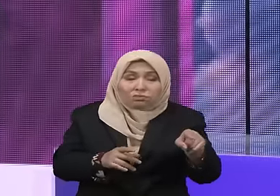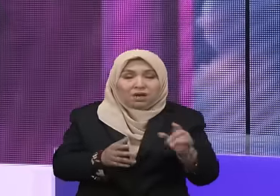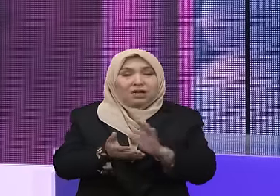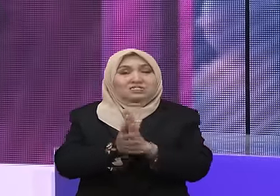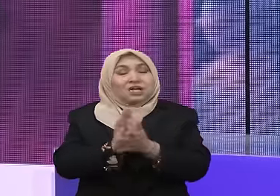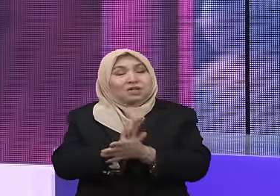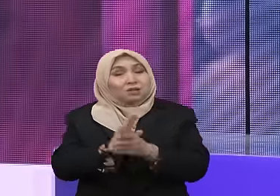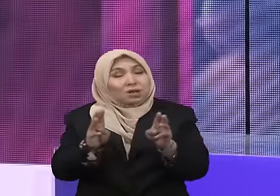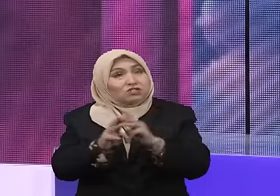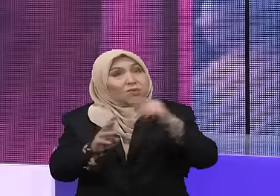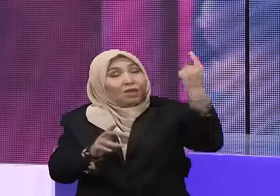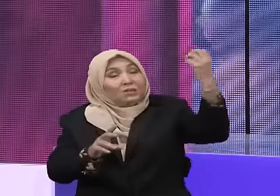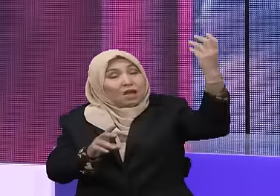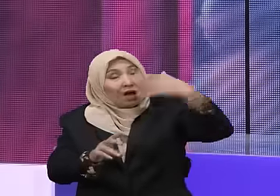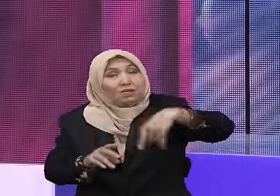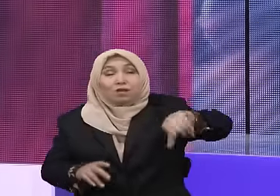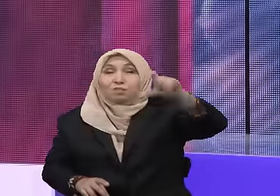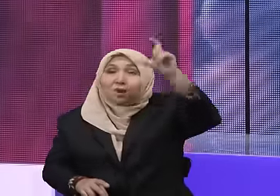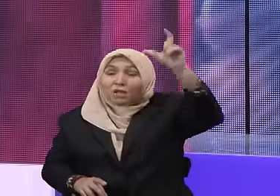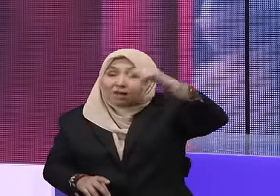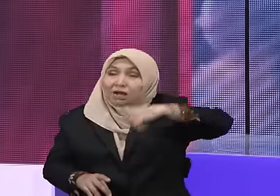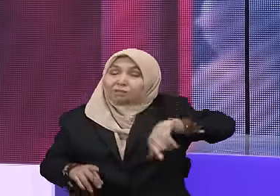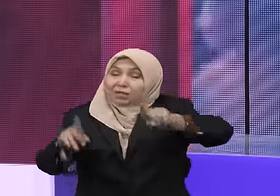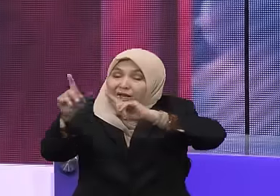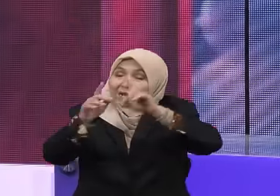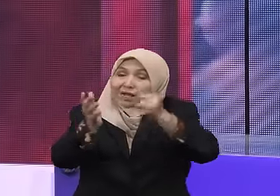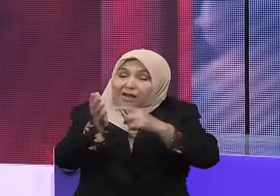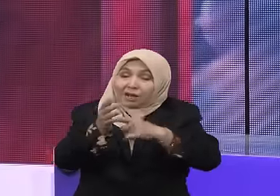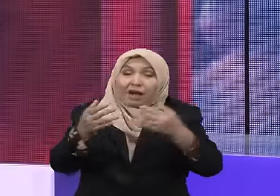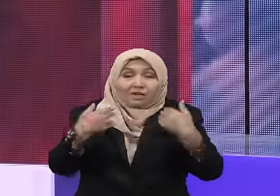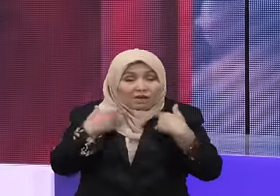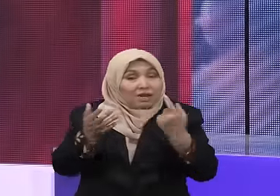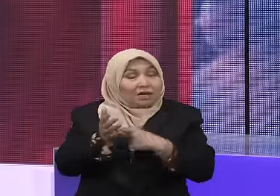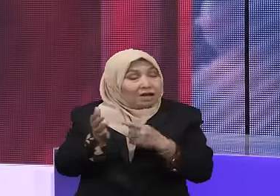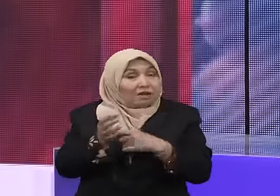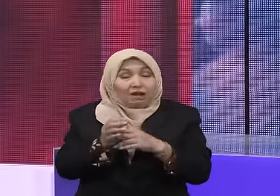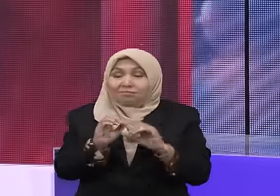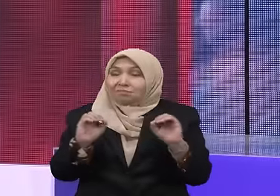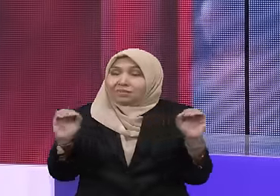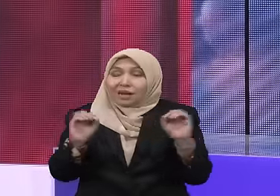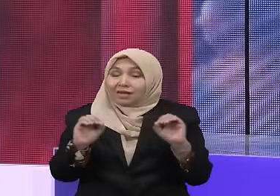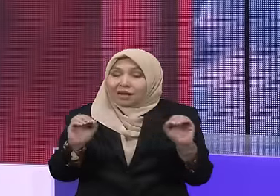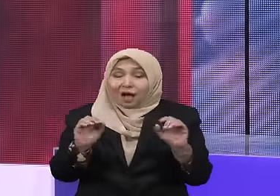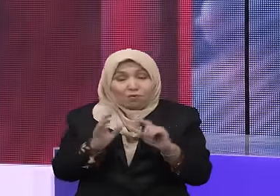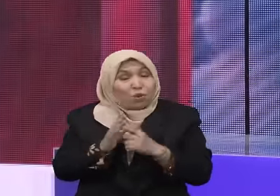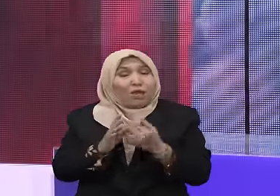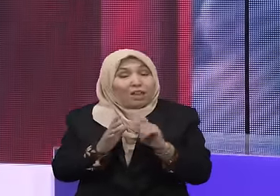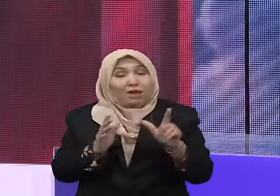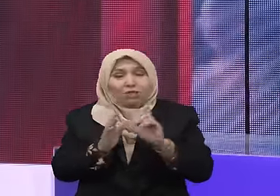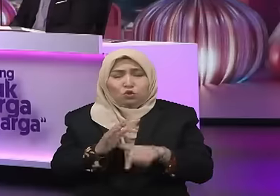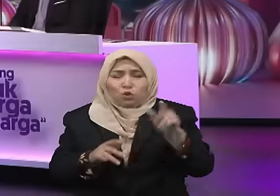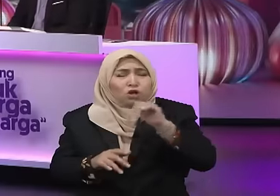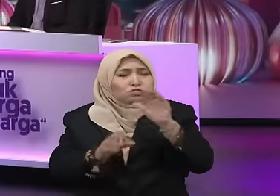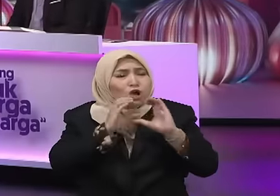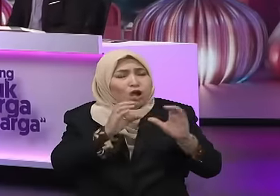jadi macam matahari, bulan dan bintang tadi. Kadang-kadang ada, kadang-kadang tiada. Ha, mulalah nanti, kan. Awak tak cakap